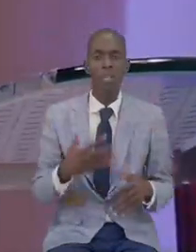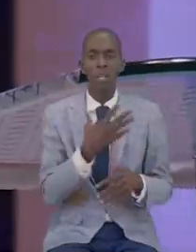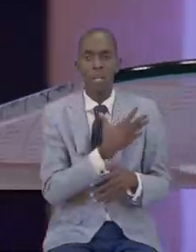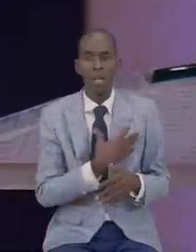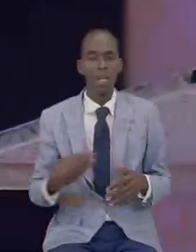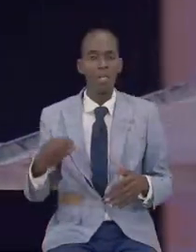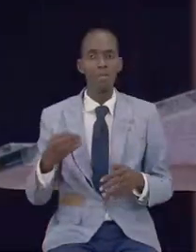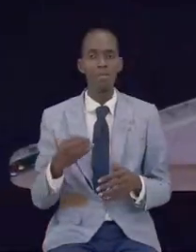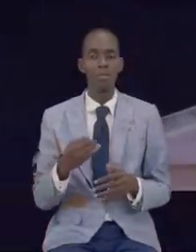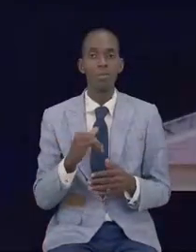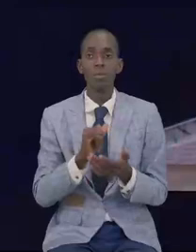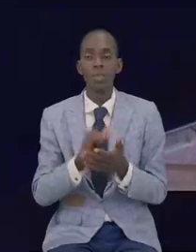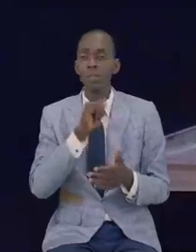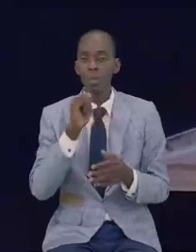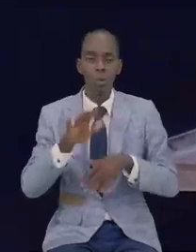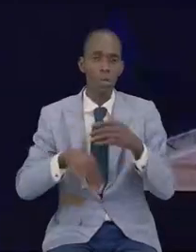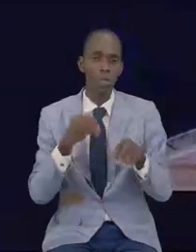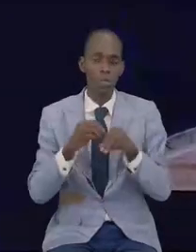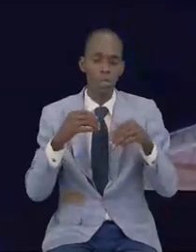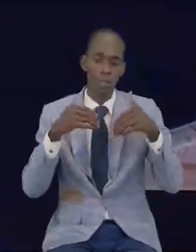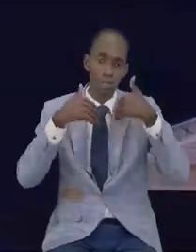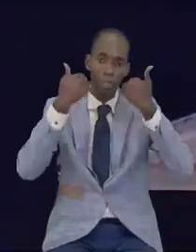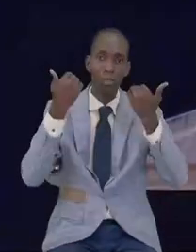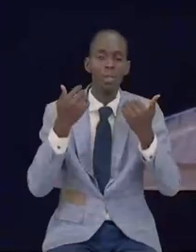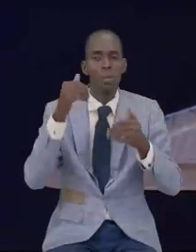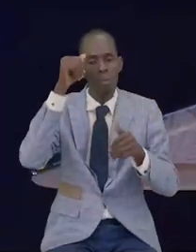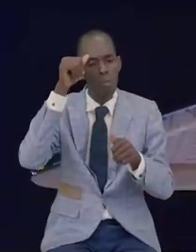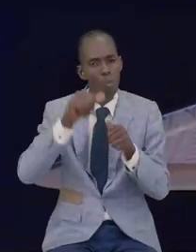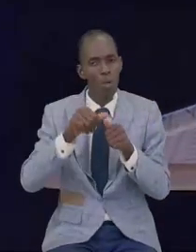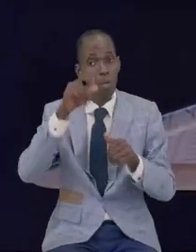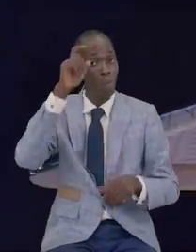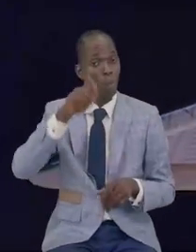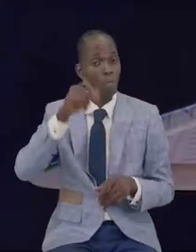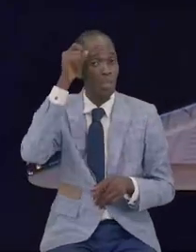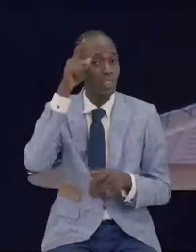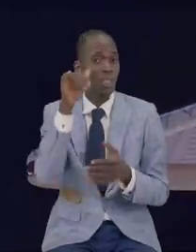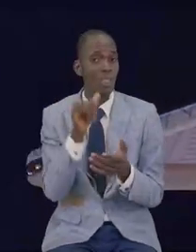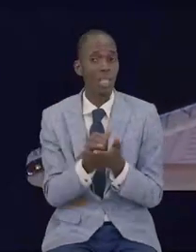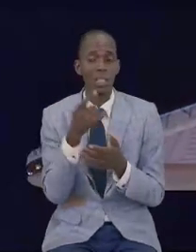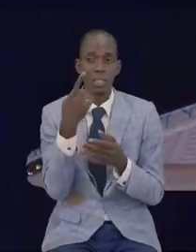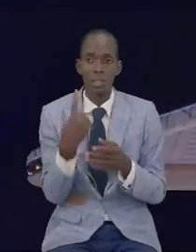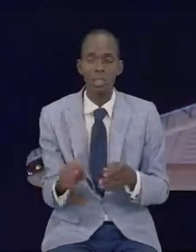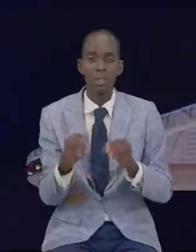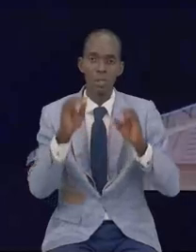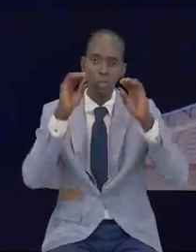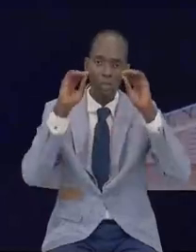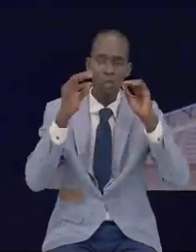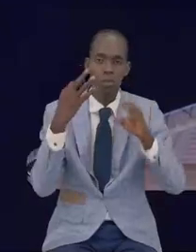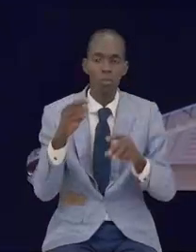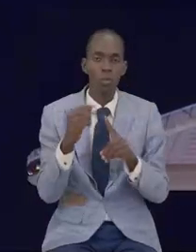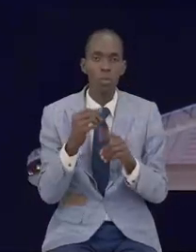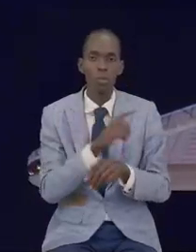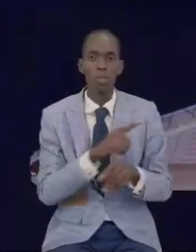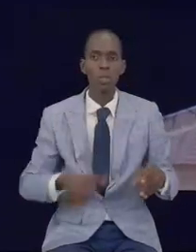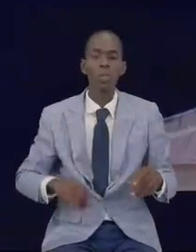nous devons comprendre que les doctrines de la parole de Dieu sont vertueuses et cela nous rend vertueux